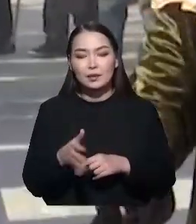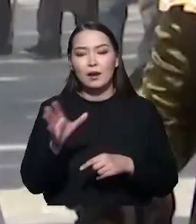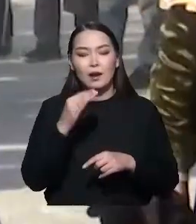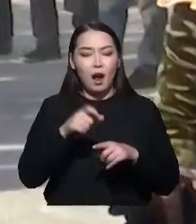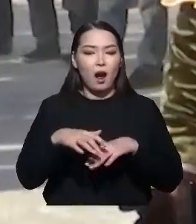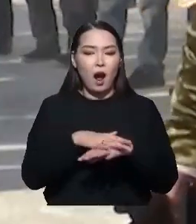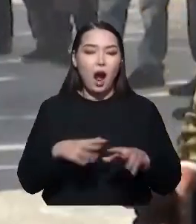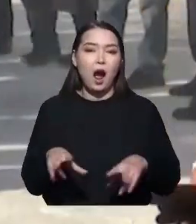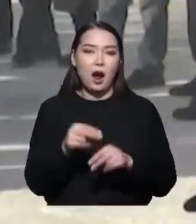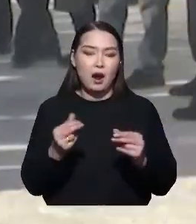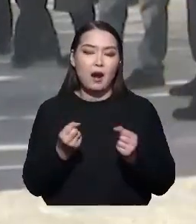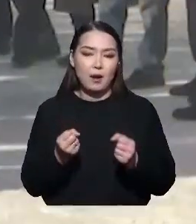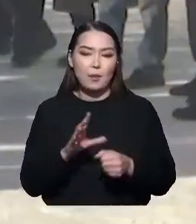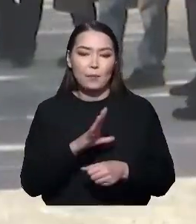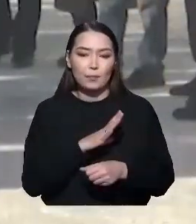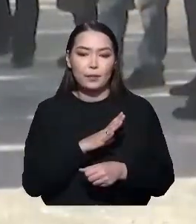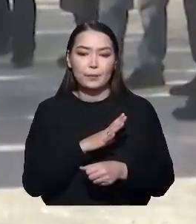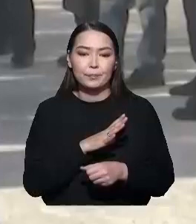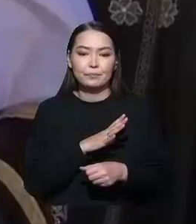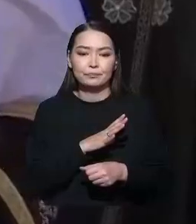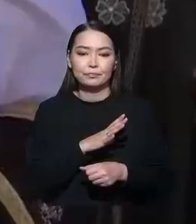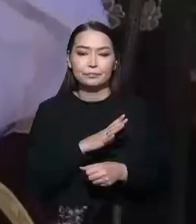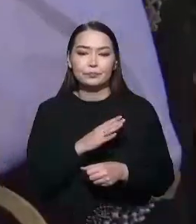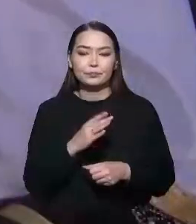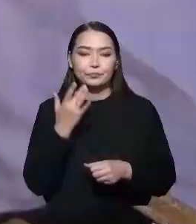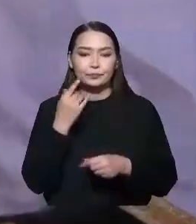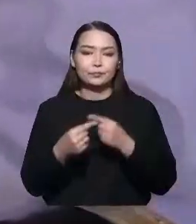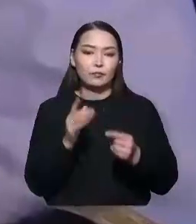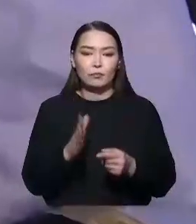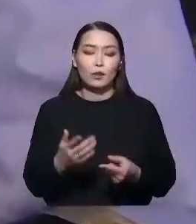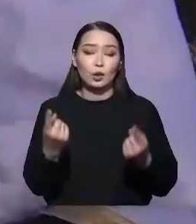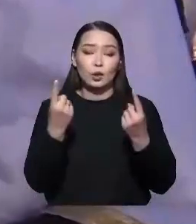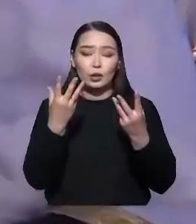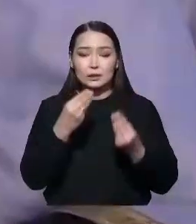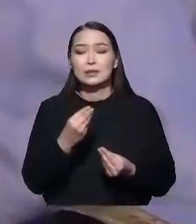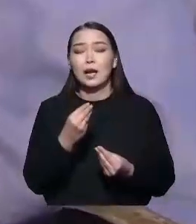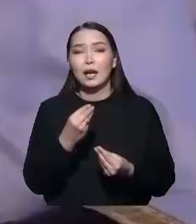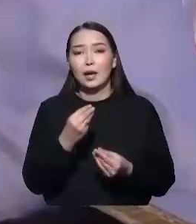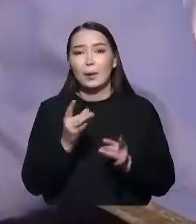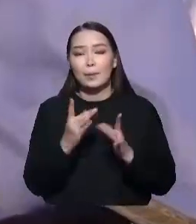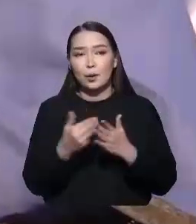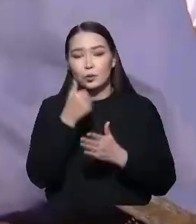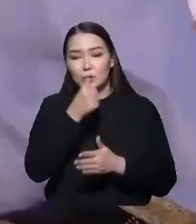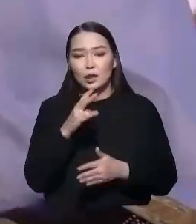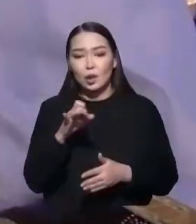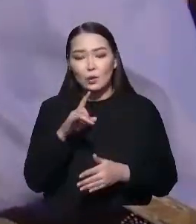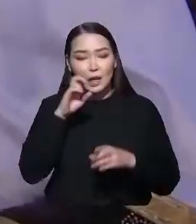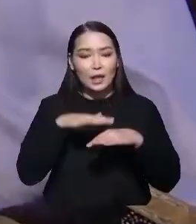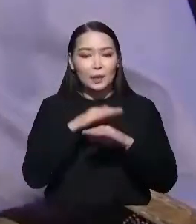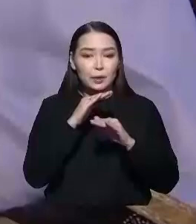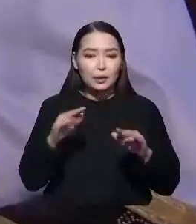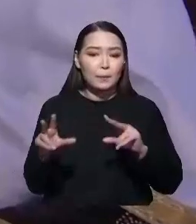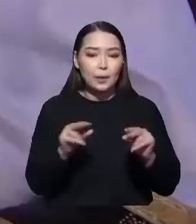еліміз тыныш, аманшылық тілеймін. Ұлыстың ұлы күні құтты болсын, ағайын. Елімізге тыныш, берекелі болсын,